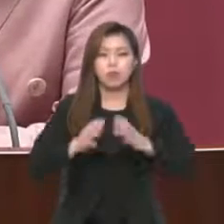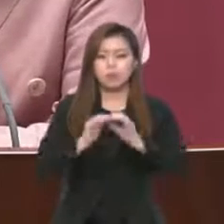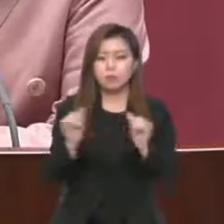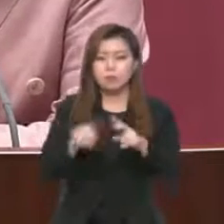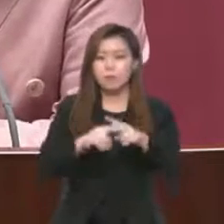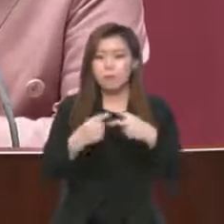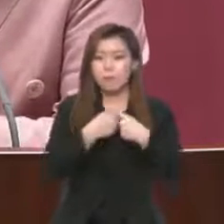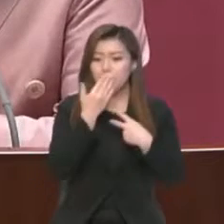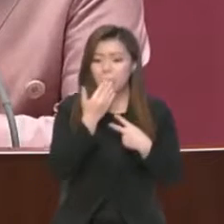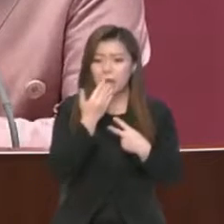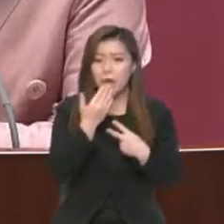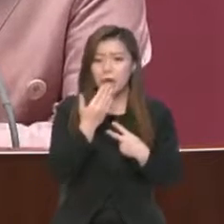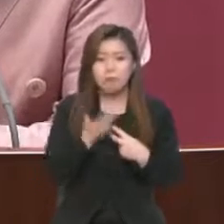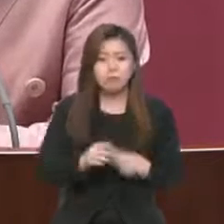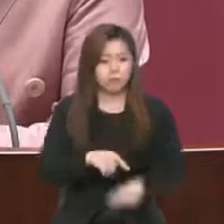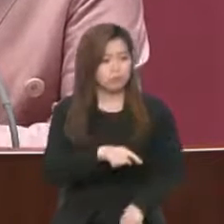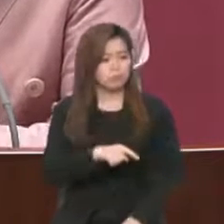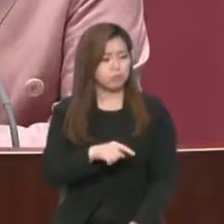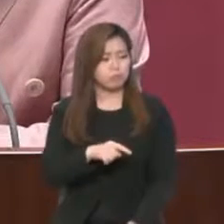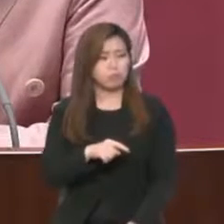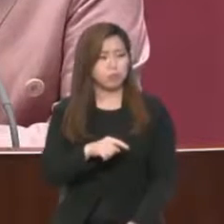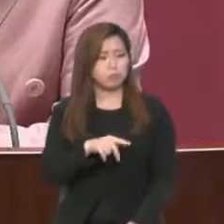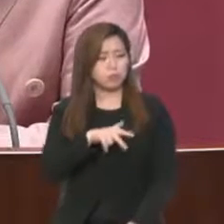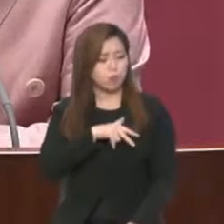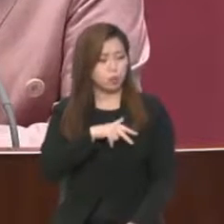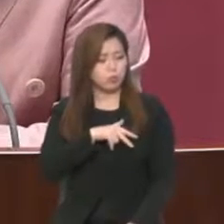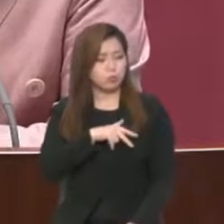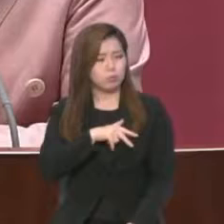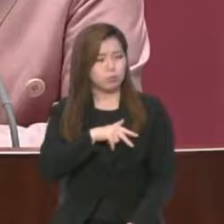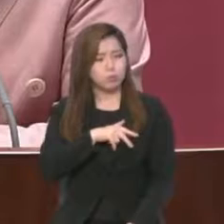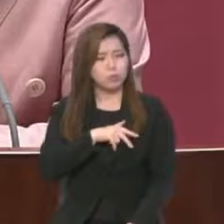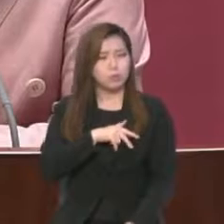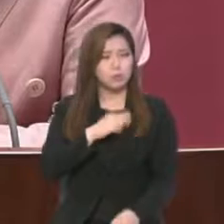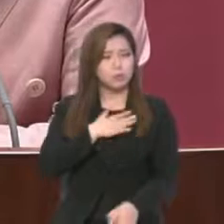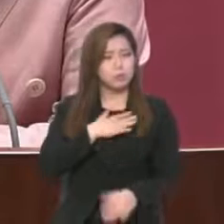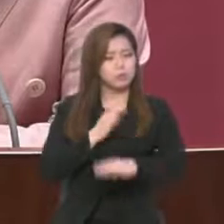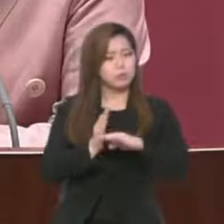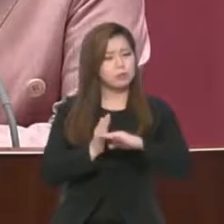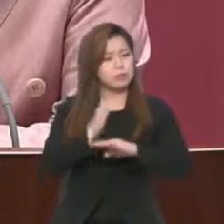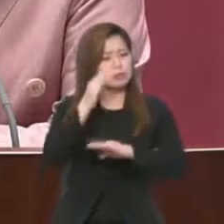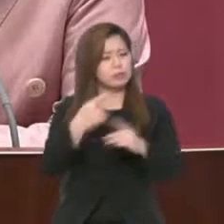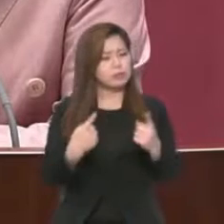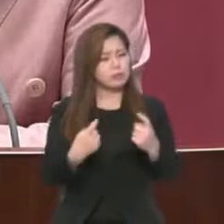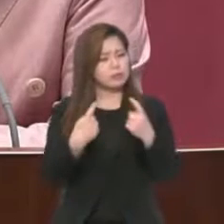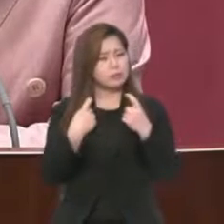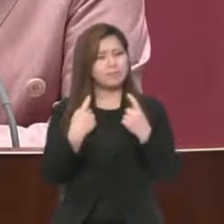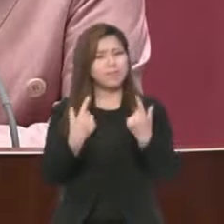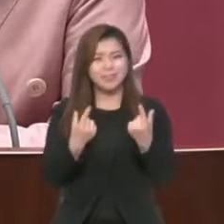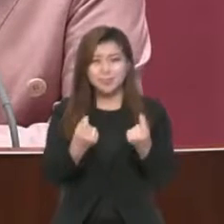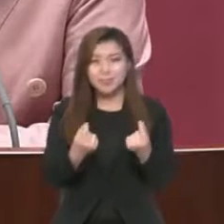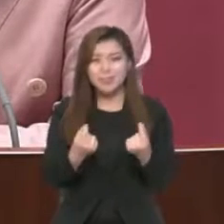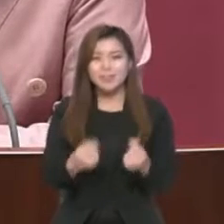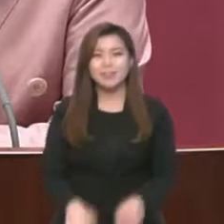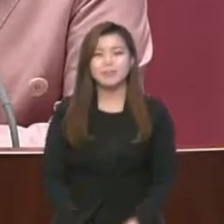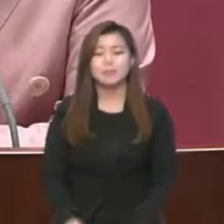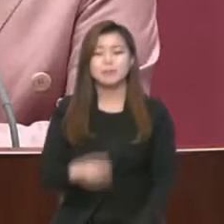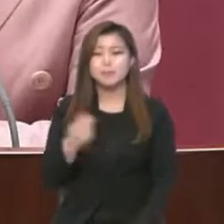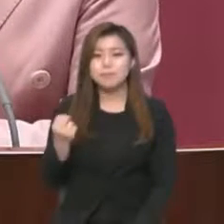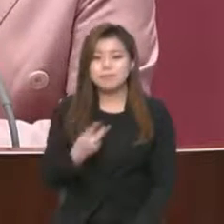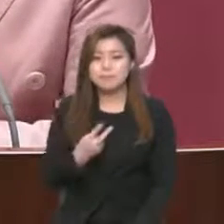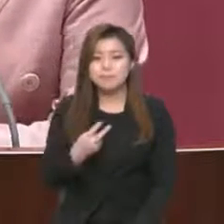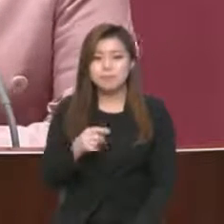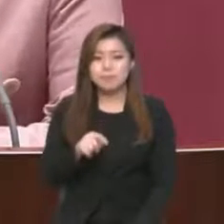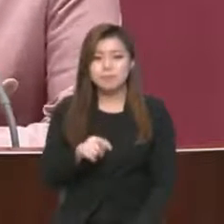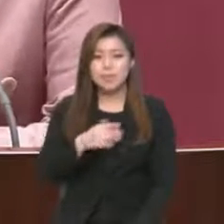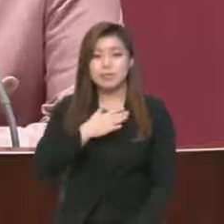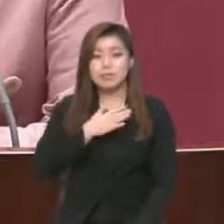이해할 수 있는 건데 의원님이 그렇게 과도한 주장을 자꾸 이끌어 가시는 것 같고요. 아까 말씀드렸다시피 이